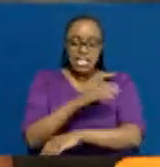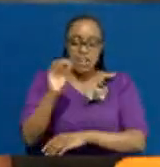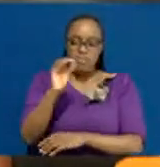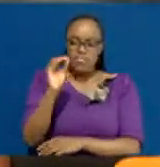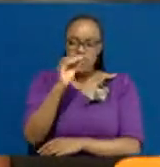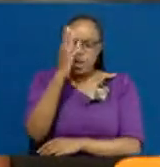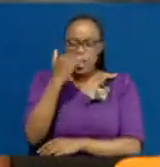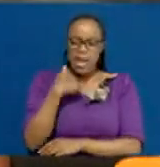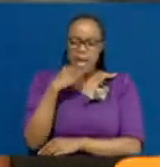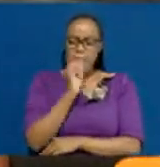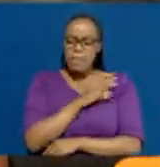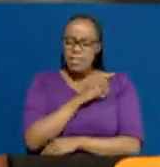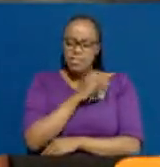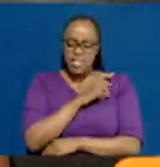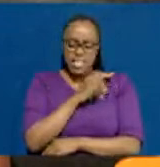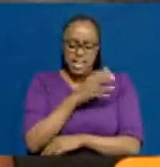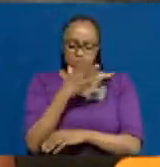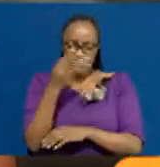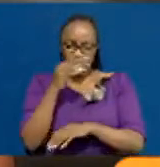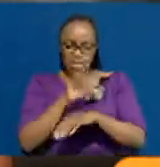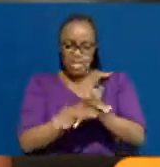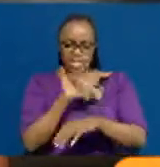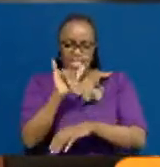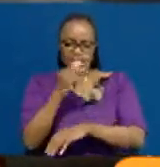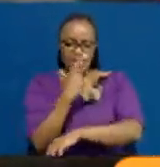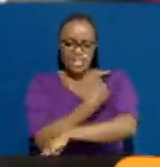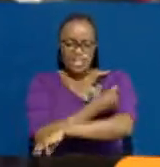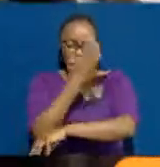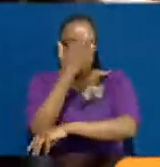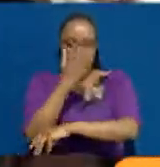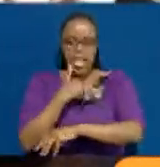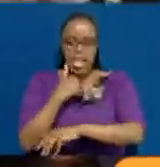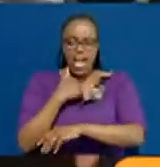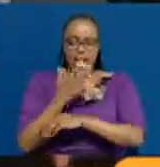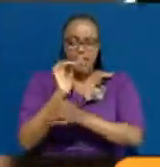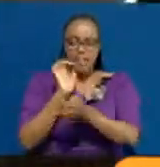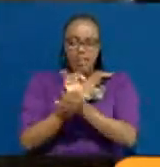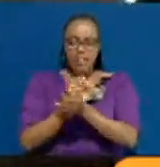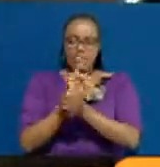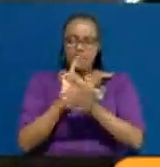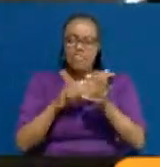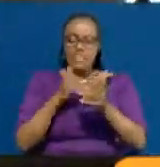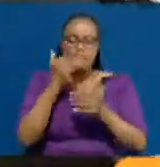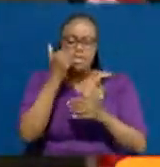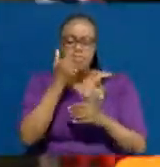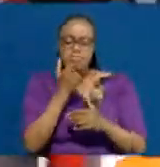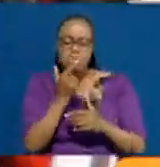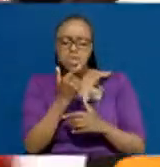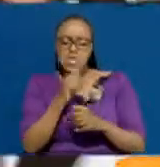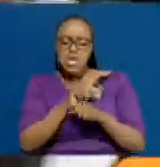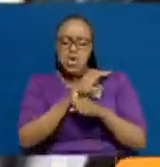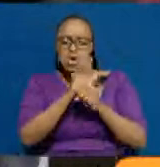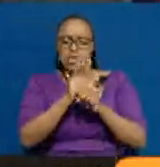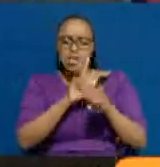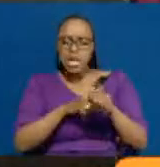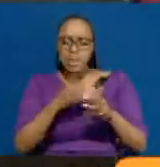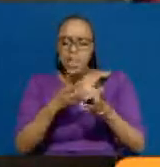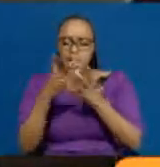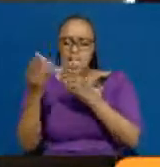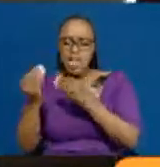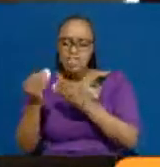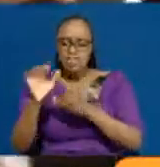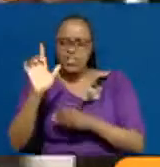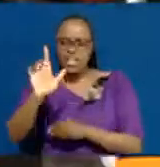Kwani niliogopa kuchanjiwa. Juu nilikuwa nimeshikangwa wakati mwingine nikaambiwa niko na corona. Venye nilienda huko